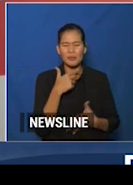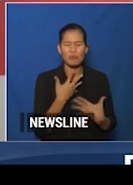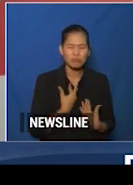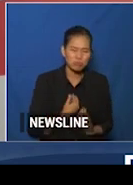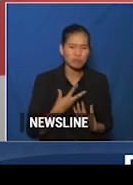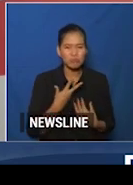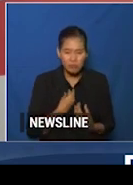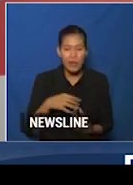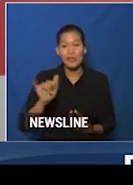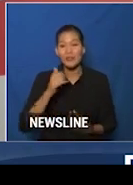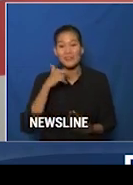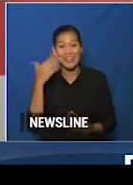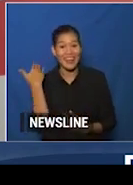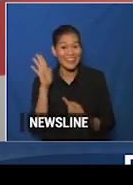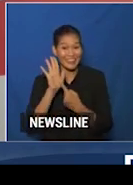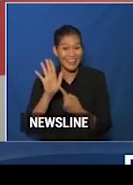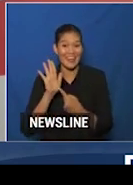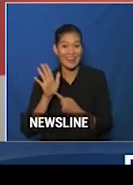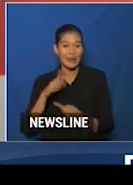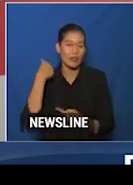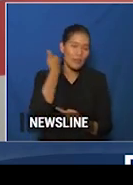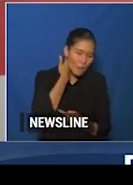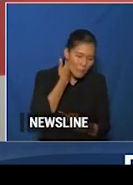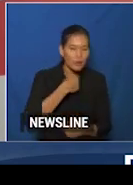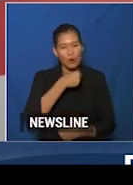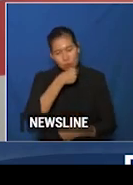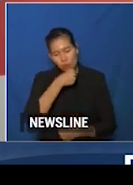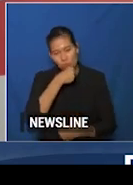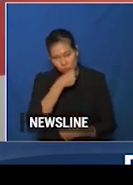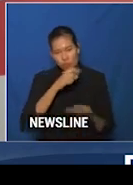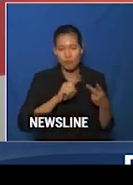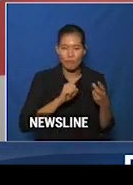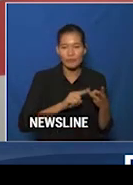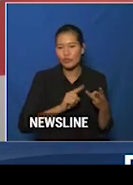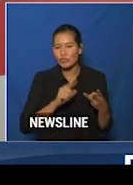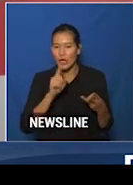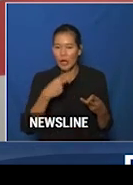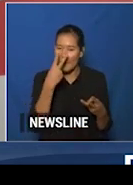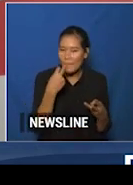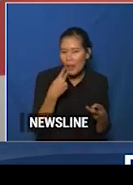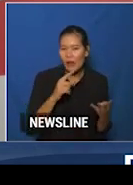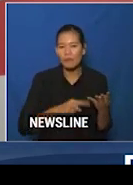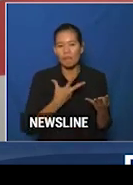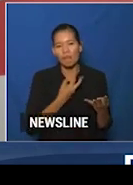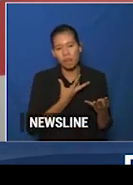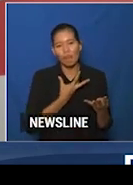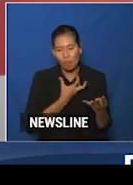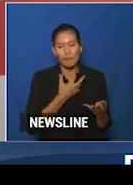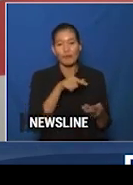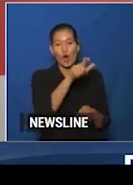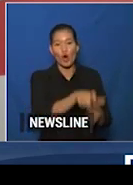yang seperti yang saya katakan diatas tadi ada demam kemudian batuk dan pilek serta gangguan nafas